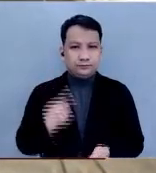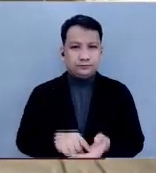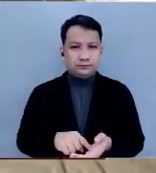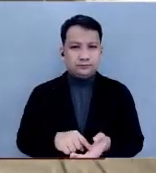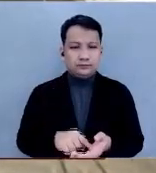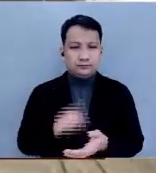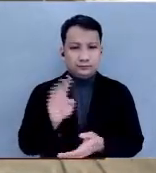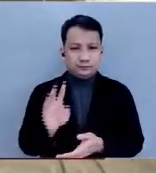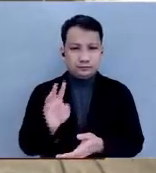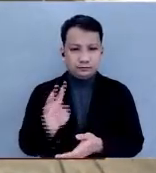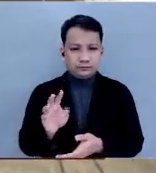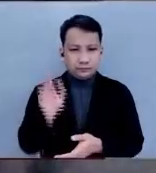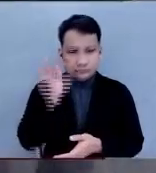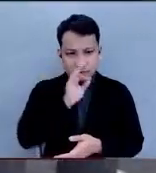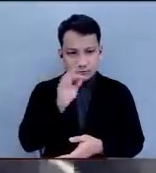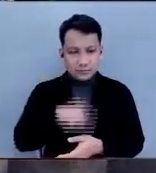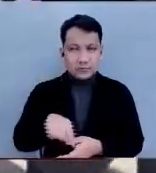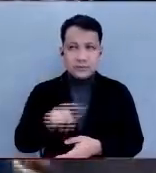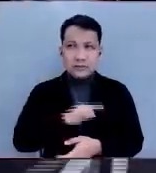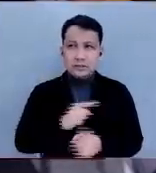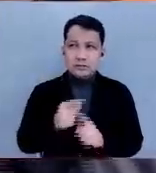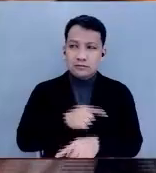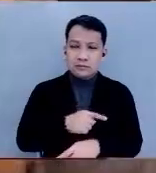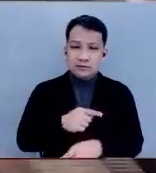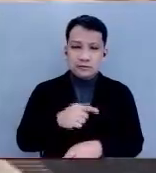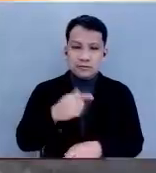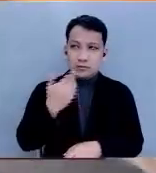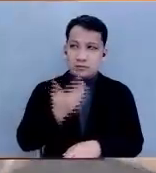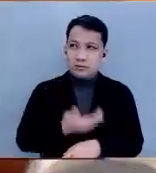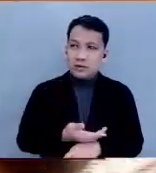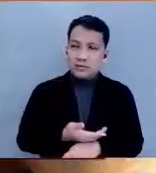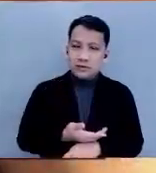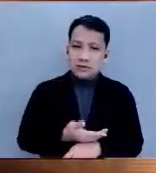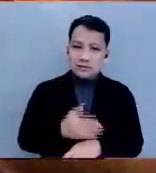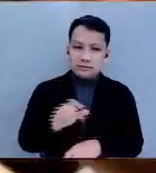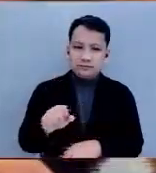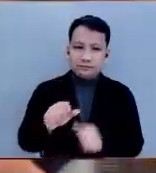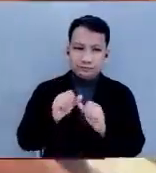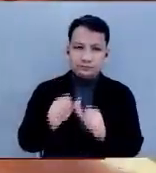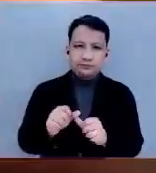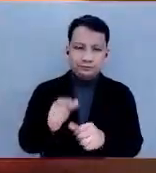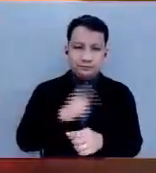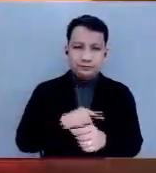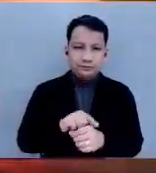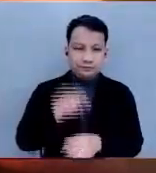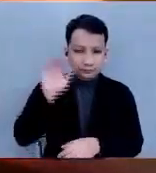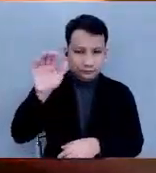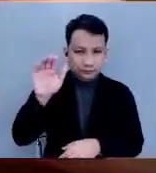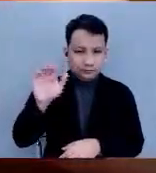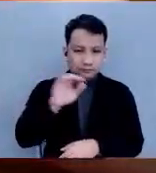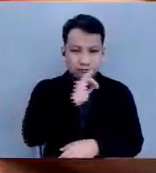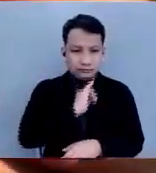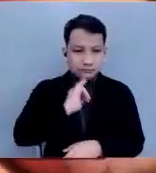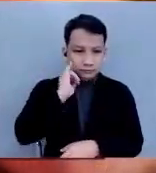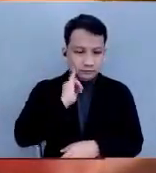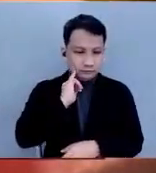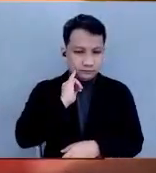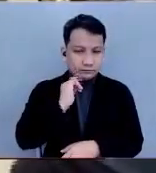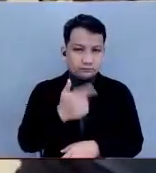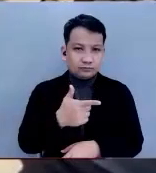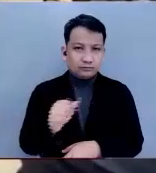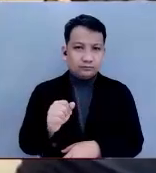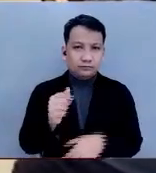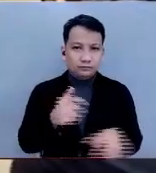Pinoy. Karamihan sa kanila may mga asawang Palestino. Puspusan na rin ang panawagan ng Israel sa mga nasa Gaza na lumikas